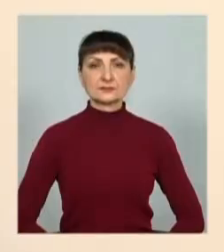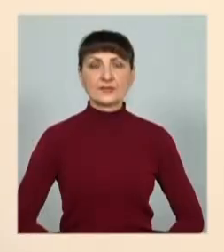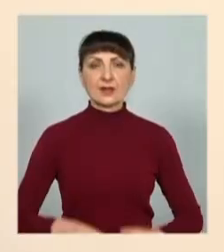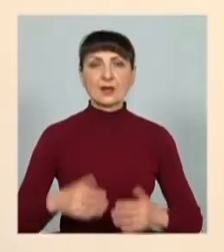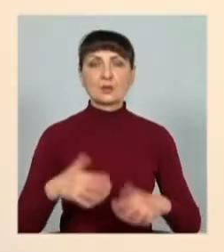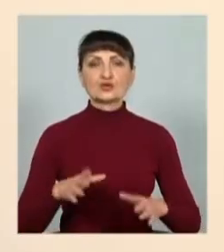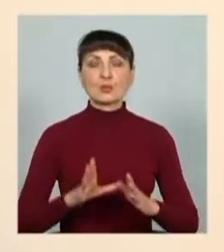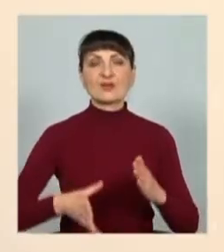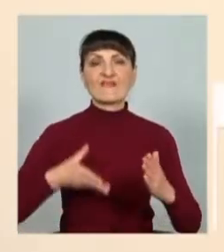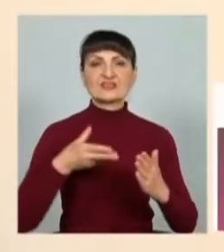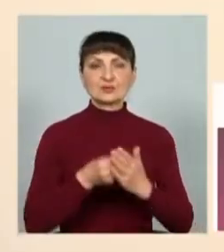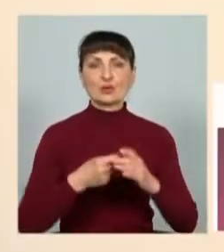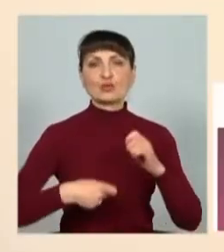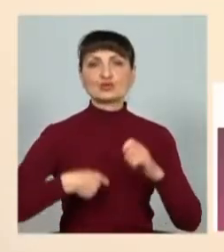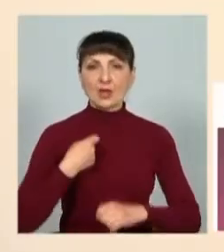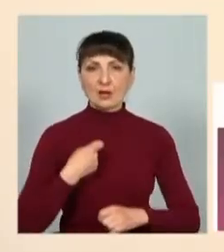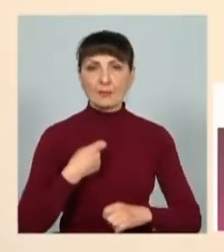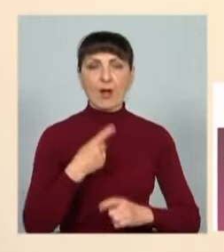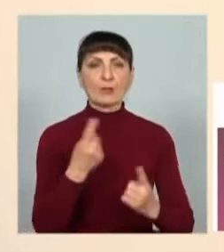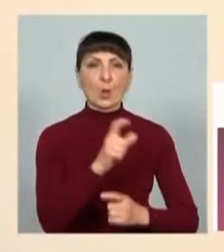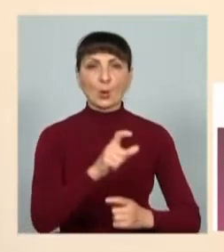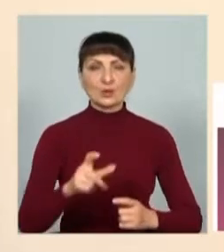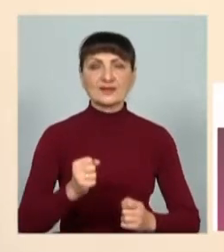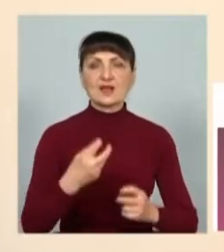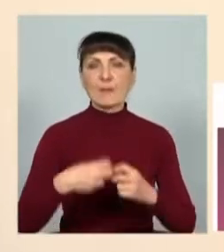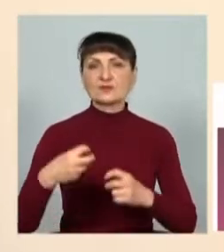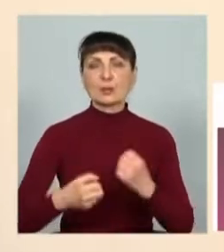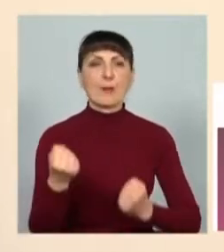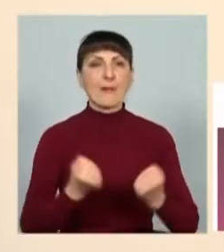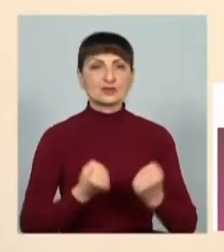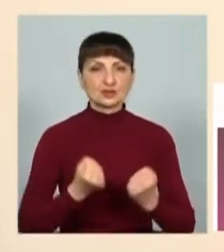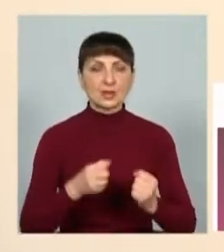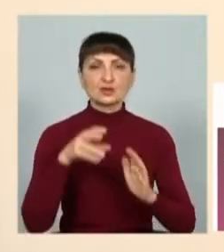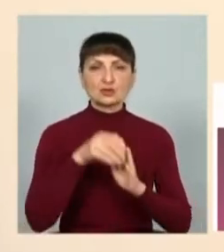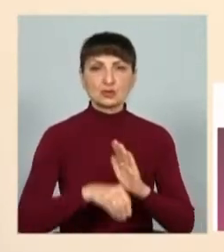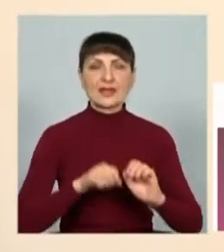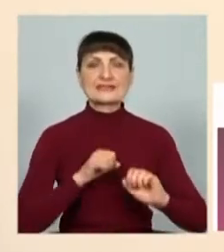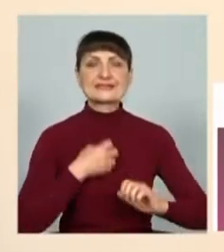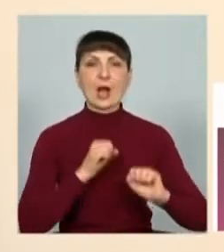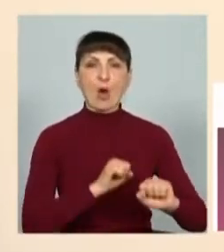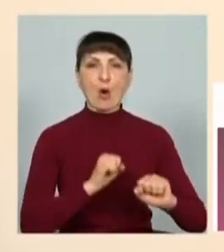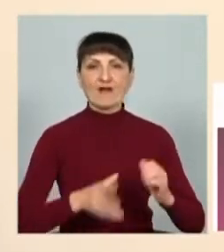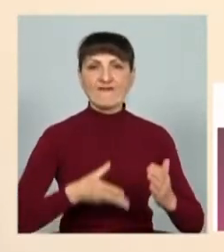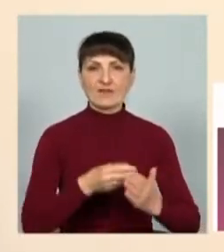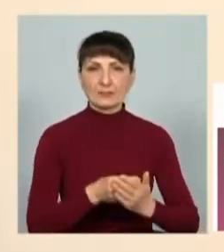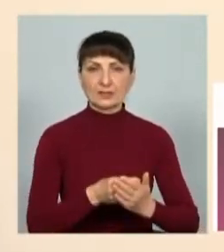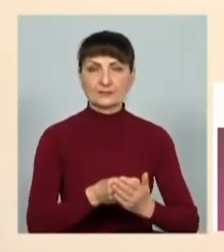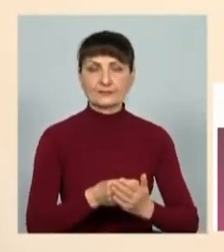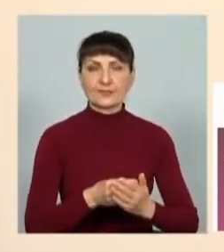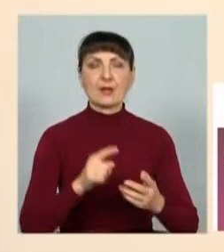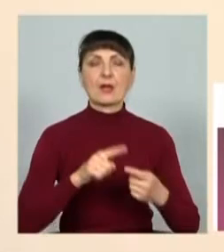Комиссионно будет возмещен ущерб физическим лицам за поврежденный транспорт с учетом страховых выплат.